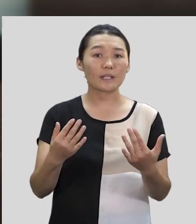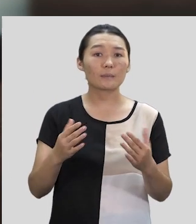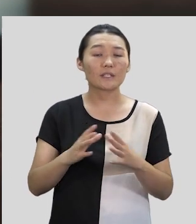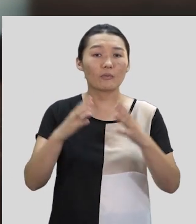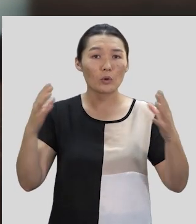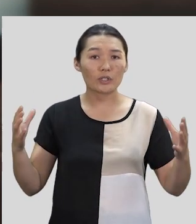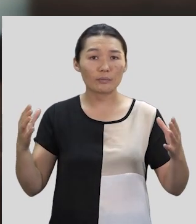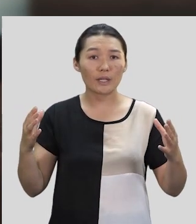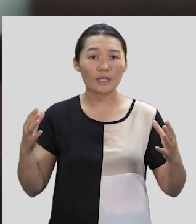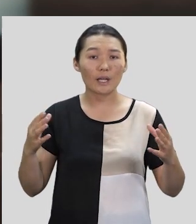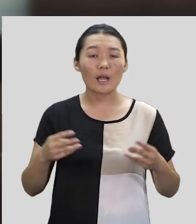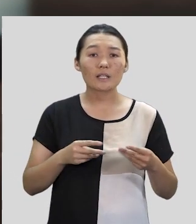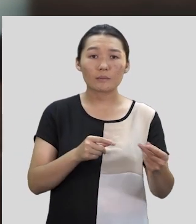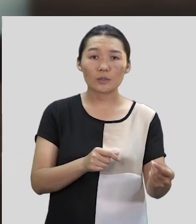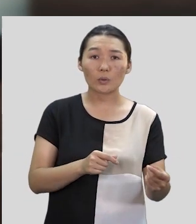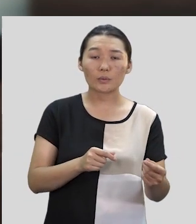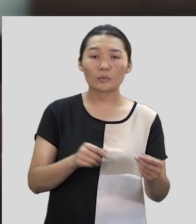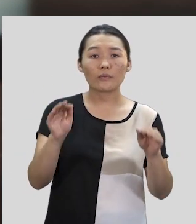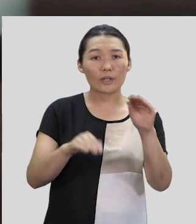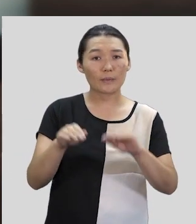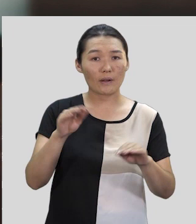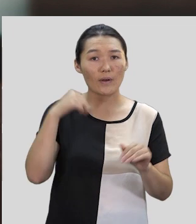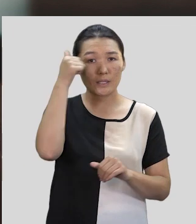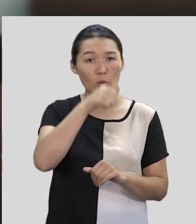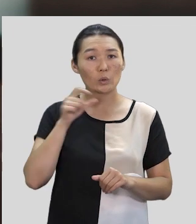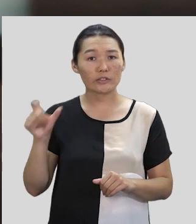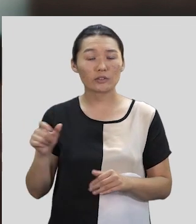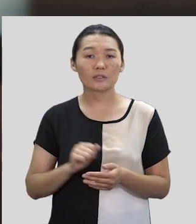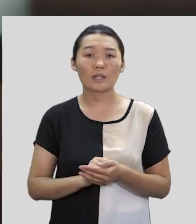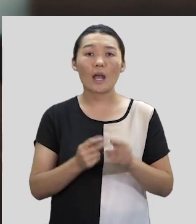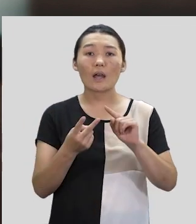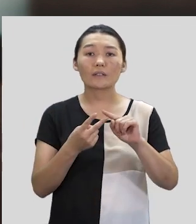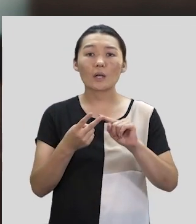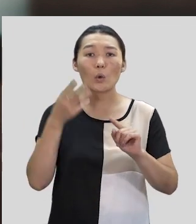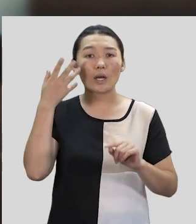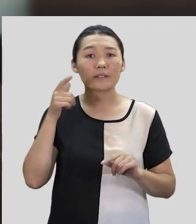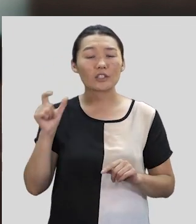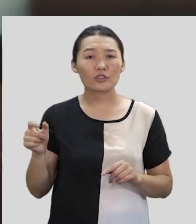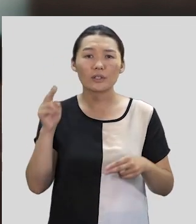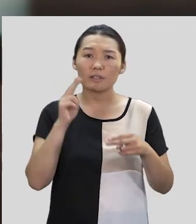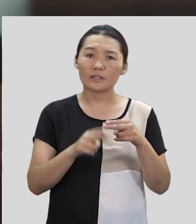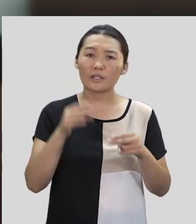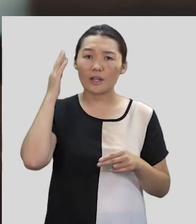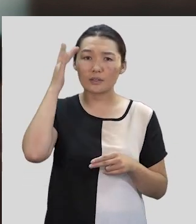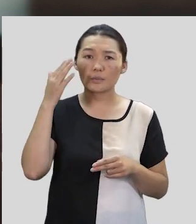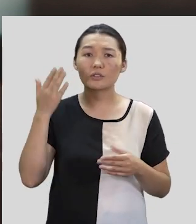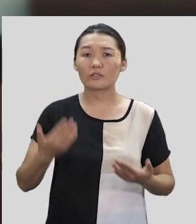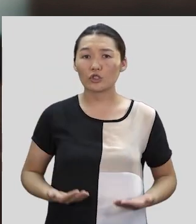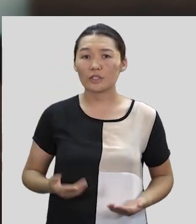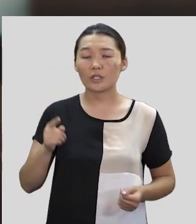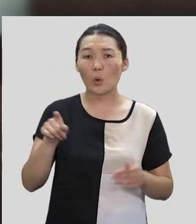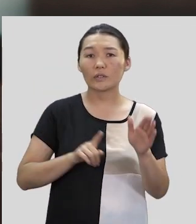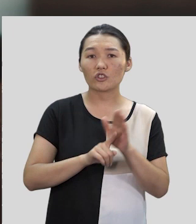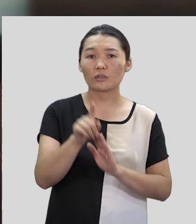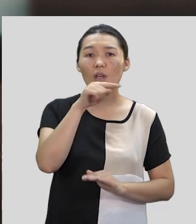способствует формирования личности второе когда человек теряет смысл жизни он начинает